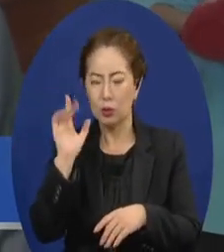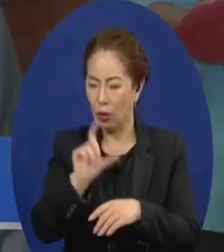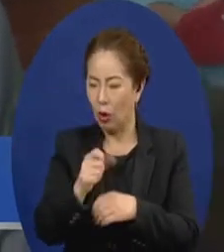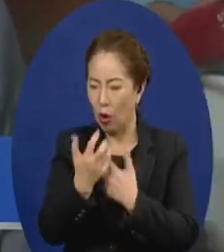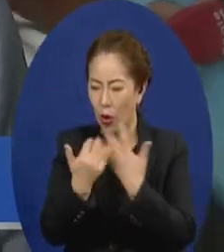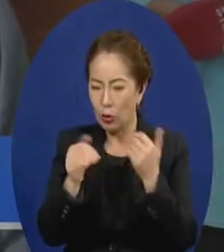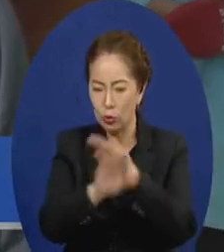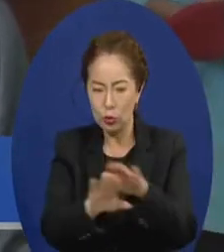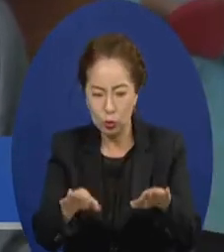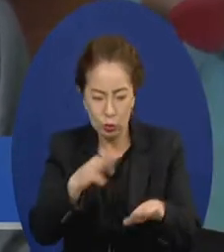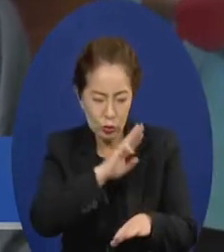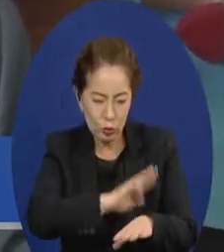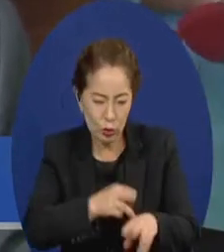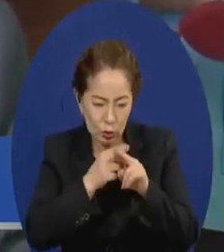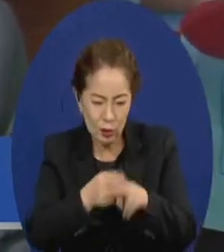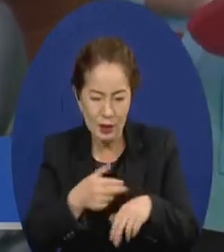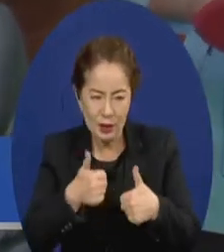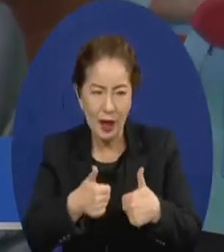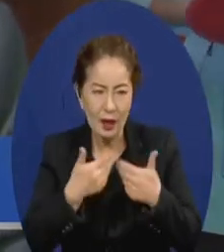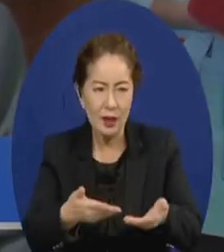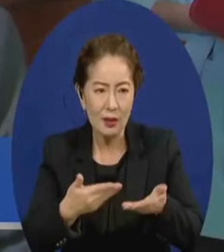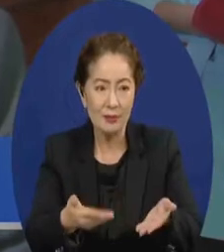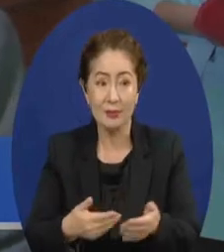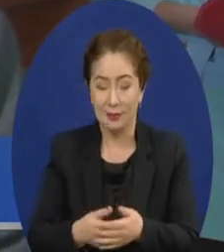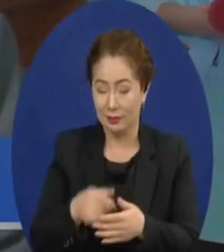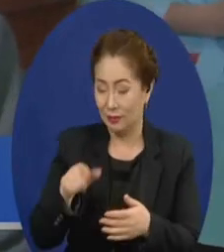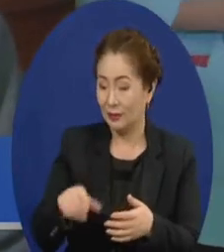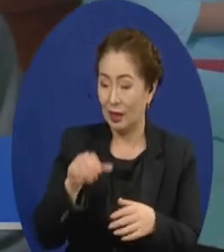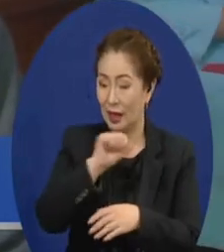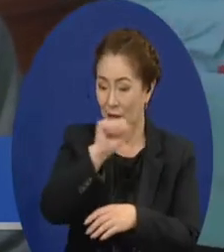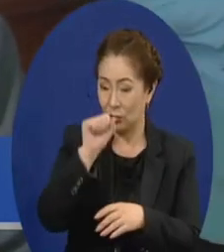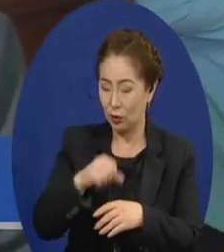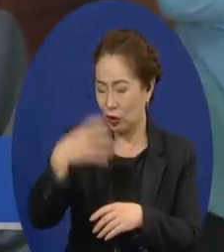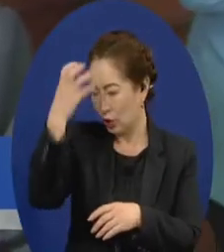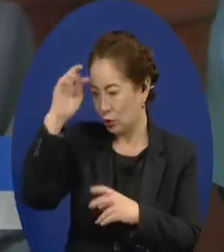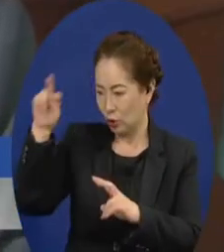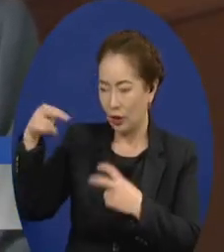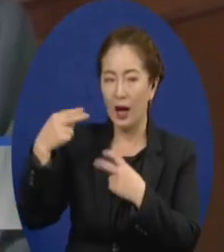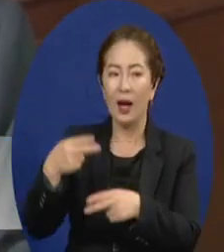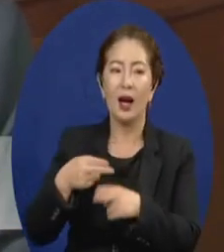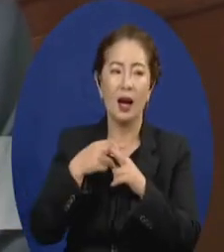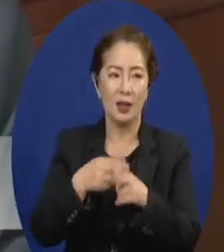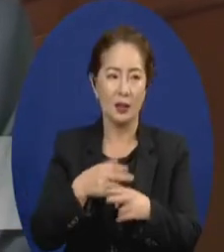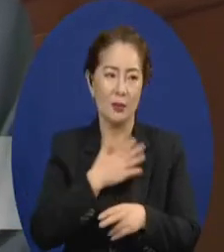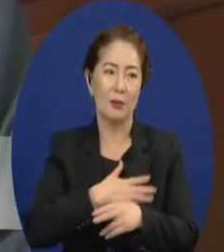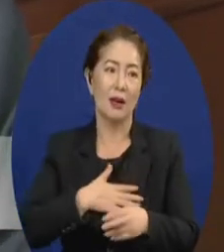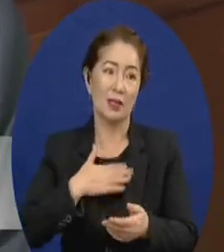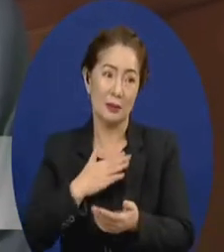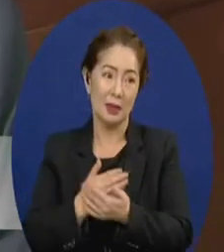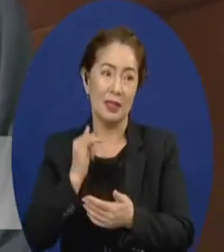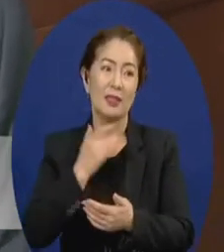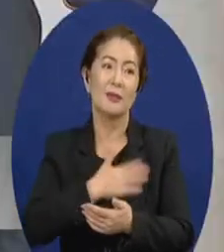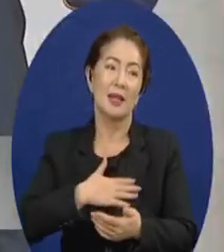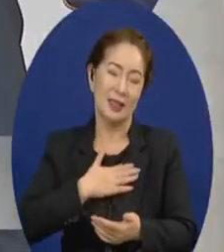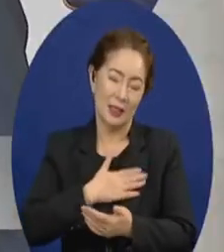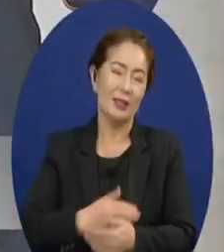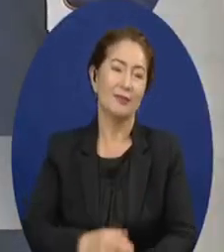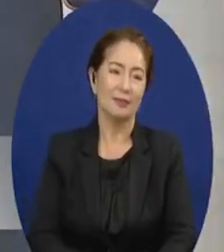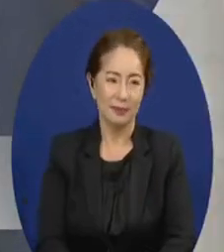үр хүүхдээ сайн сайхан явах асуудал төр маань харддаг үздэг юм байна. Ингэж баярлж байна. Их